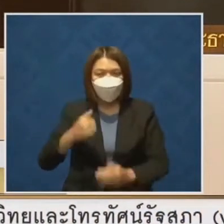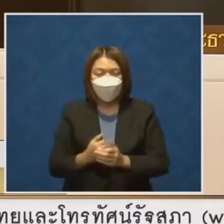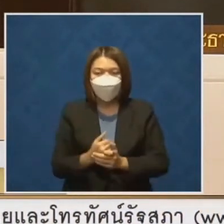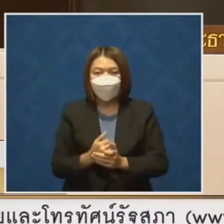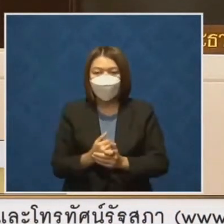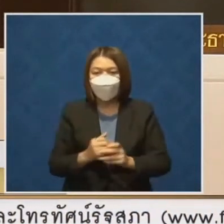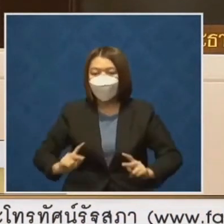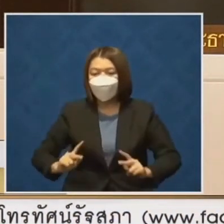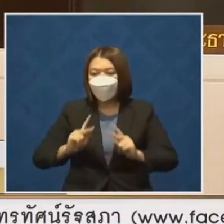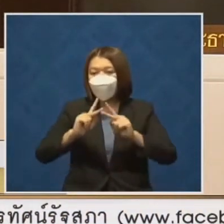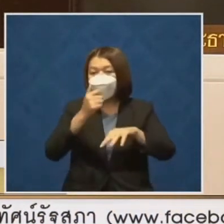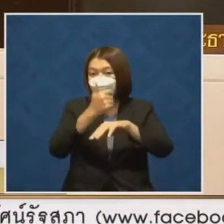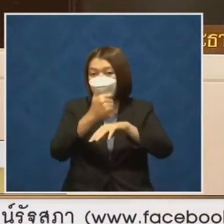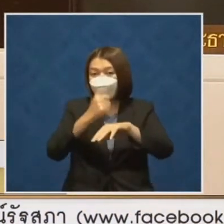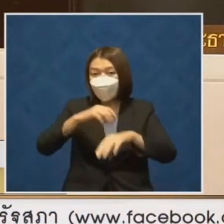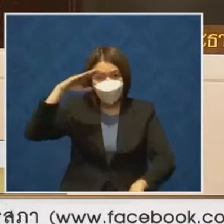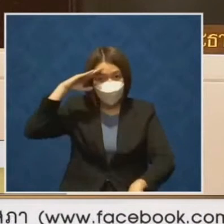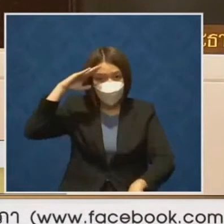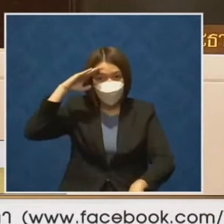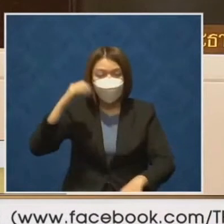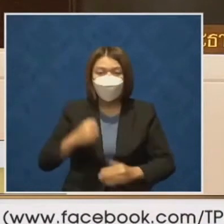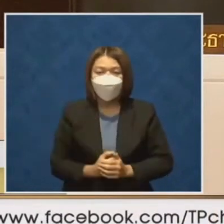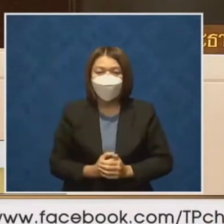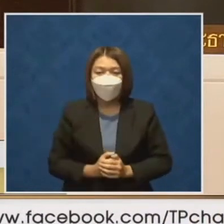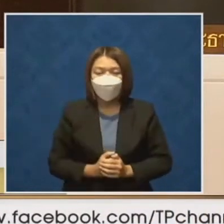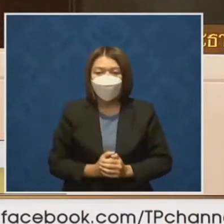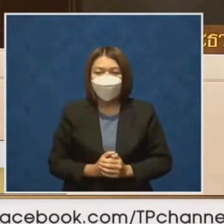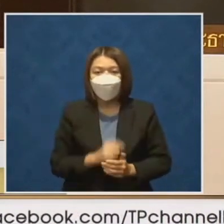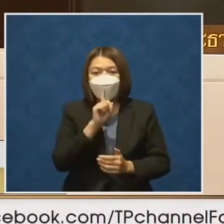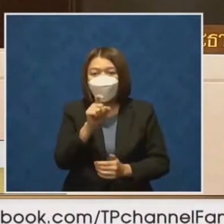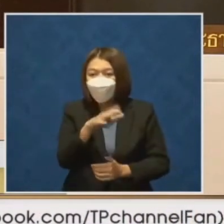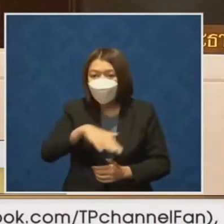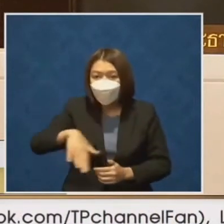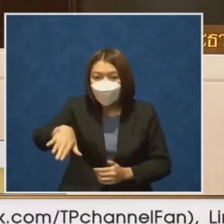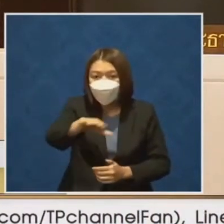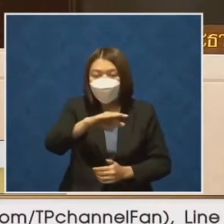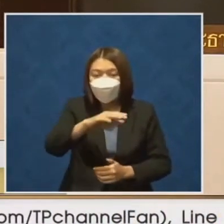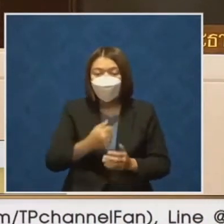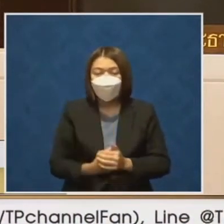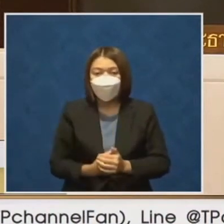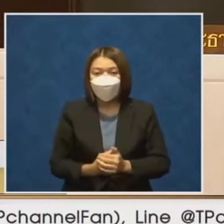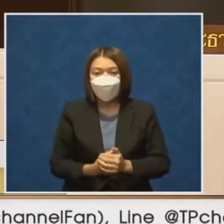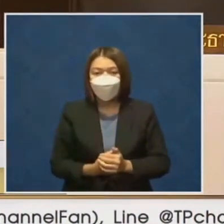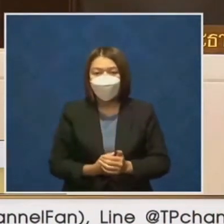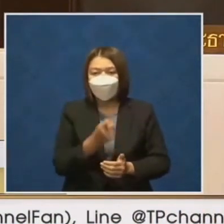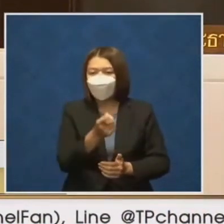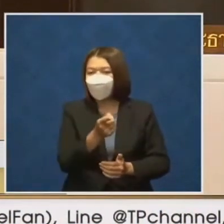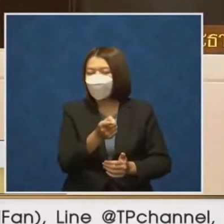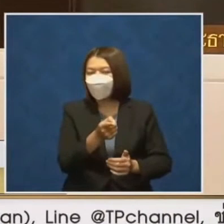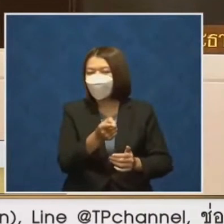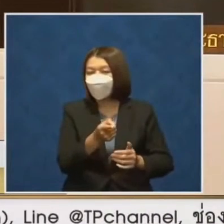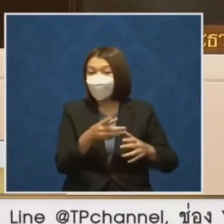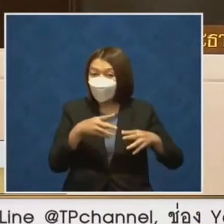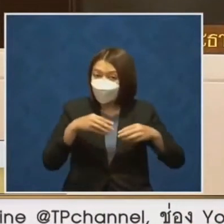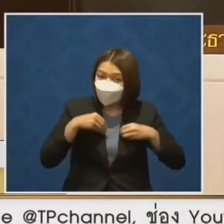ช่วยปกป้องนะครับหรือว่าตอบแทนพลเอกประยุทธ์ไหมนะหรือจะเป็นเวทีที่พลเอกประยุทธ์โดนรุมอยู่ฝ่ายเดียว